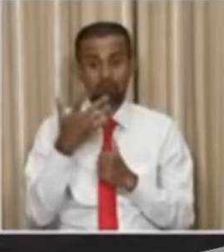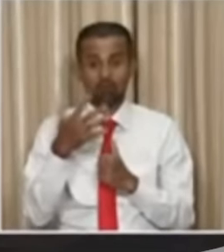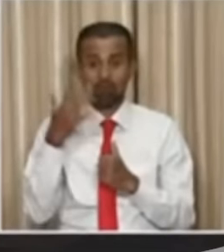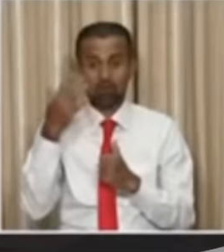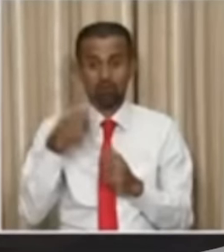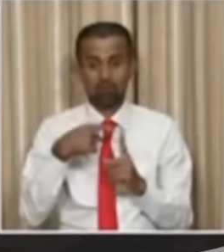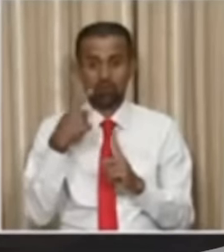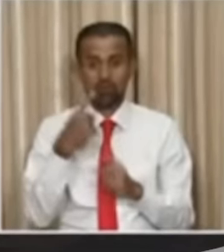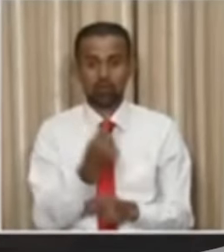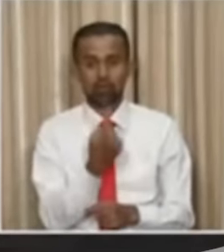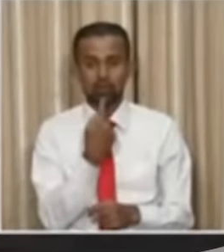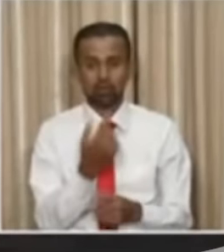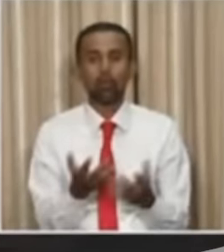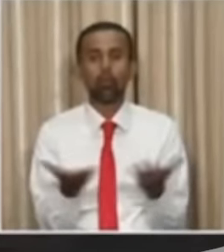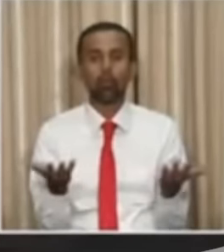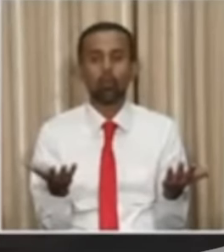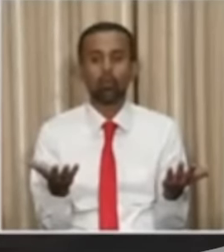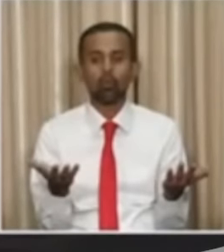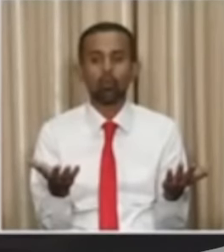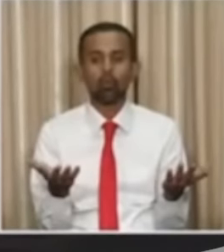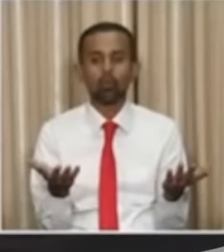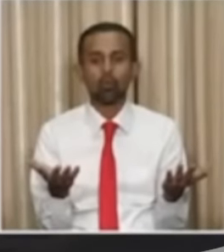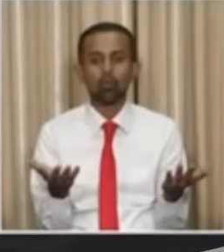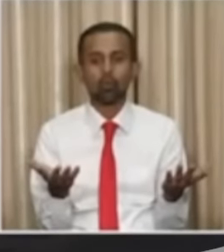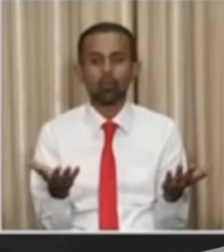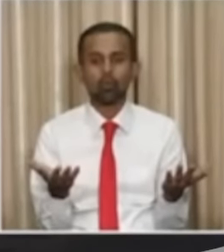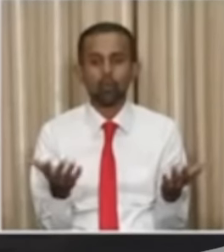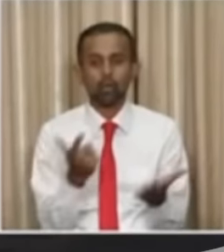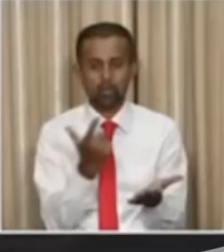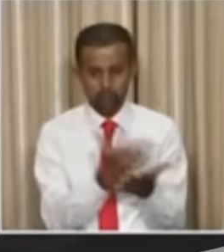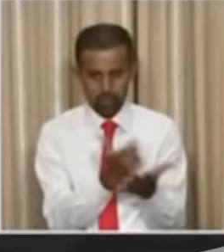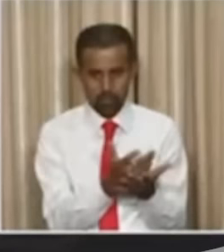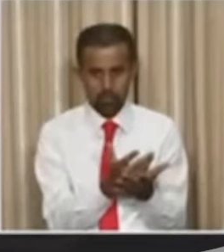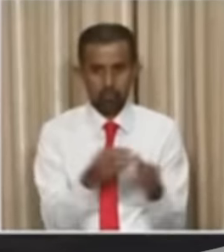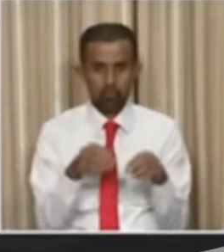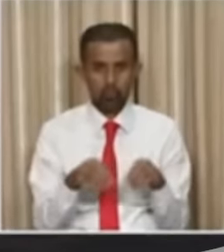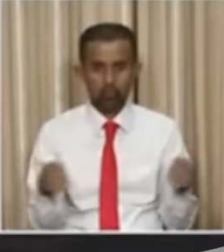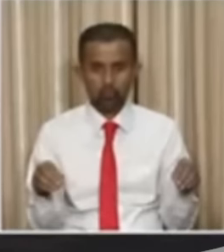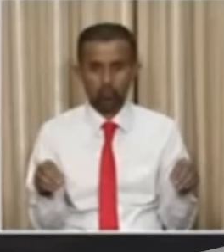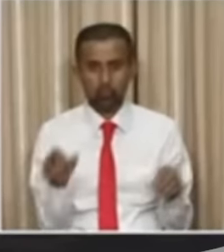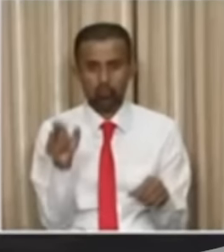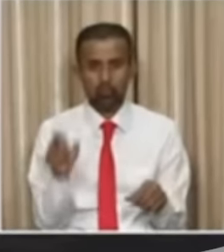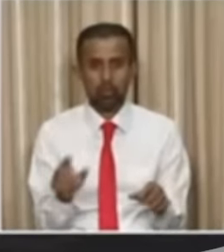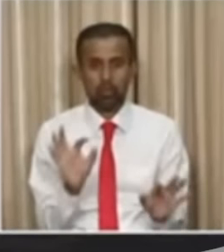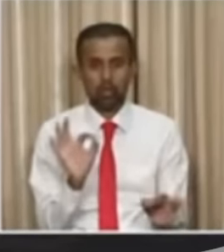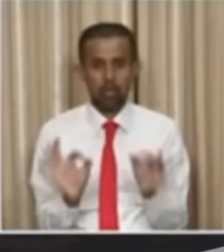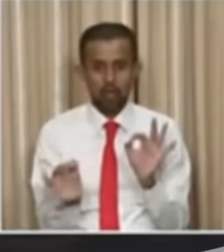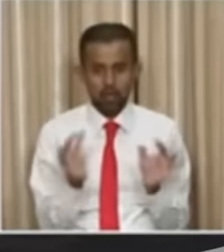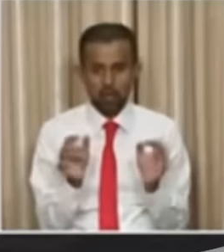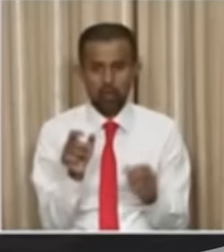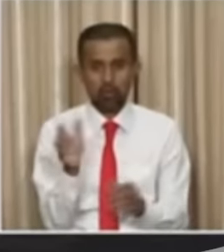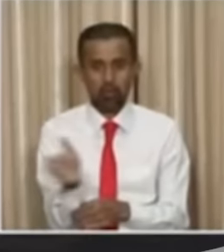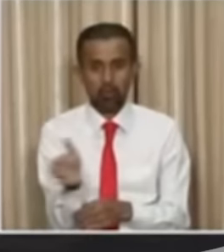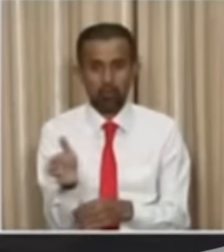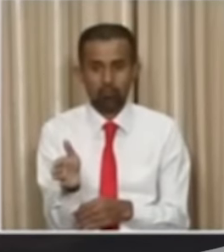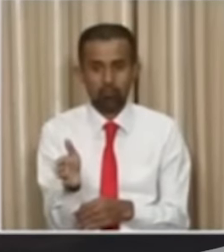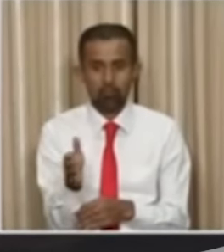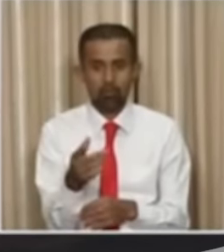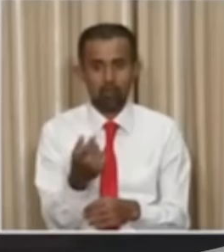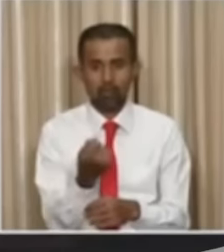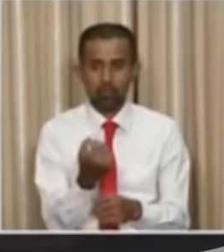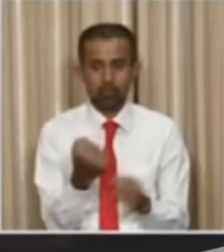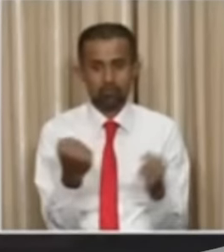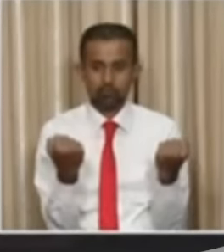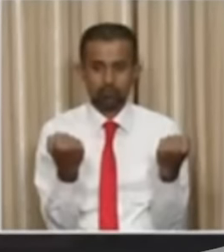ගෙනලා තියෙන්නේ. කොහෙද ගෙනල්ලා තියෙන්නේ? දැන් දීවරයට ගොවියට වතුකම් කරුවට දැන් ආර්ථිකය ශක්තිමත්